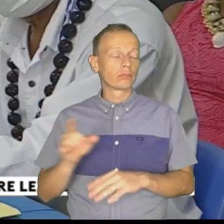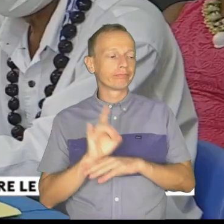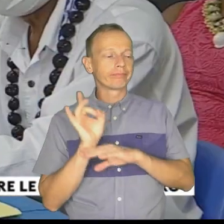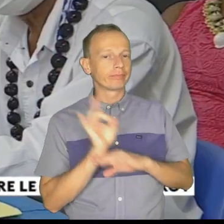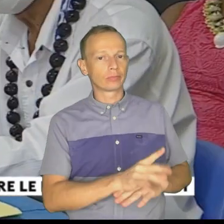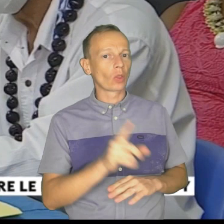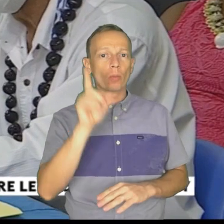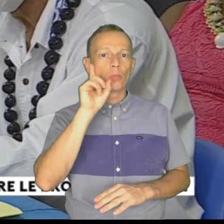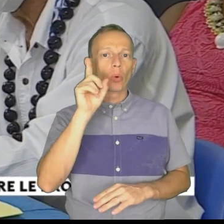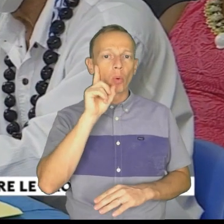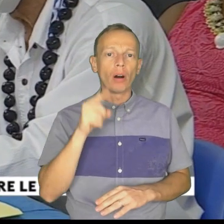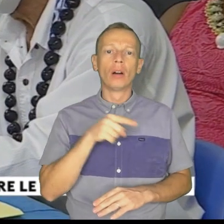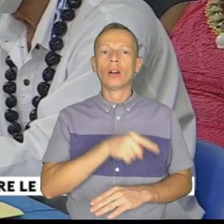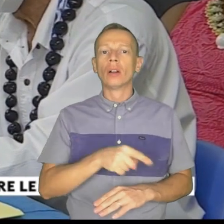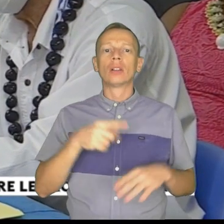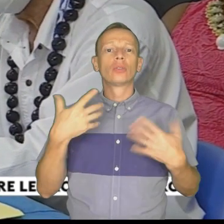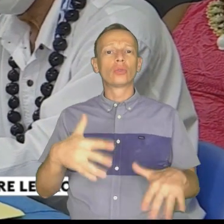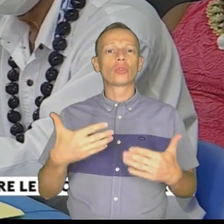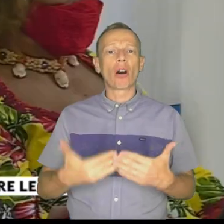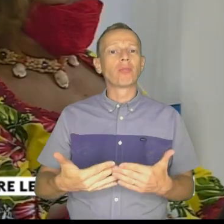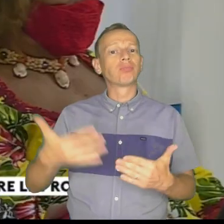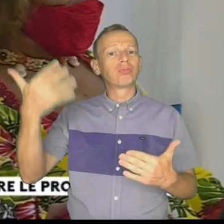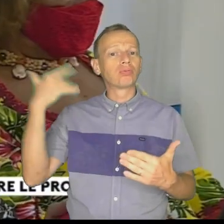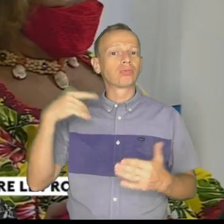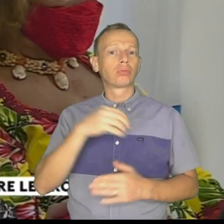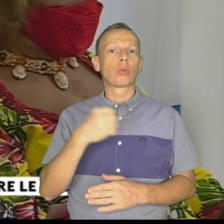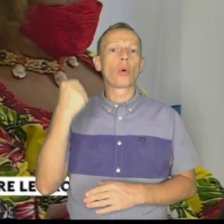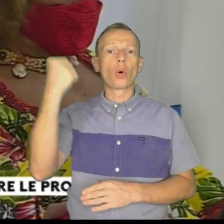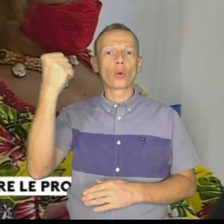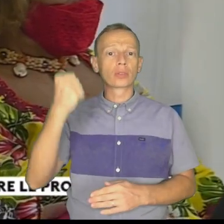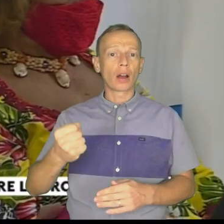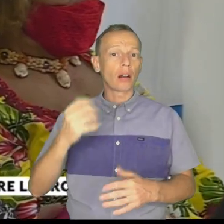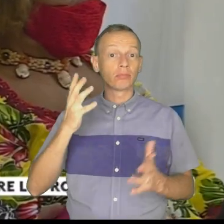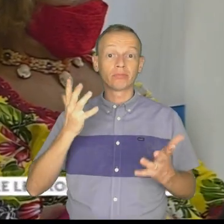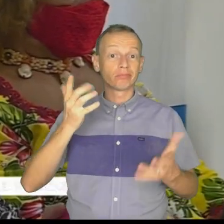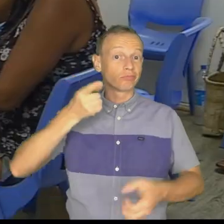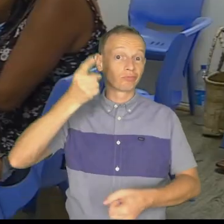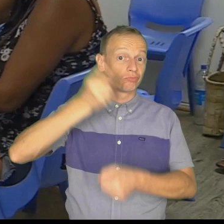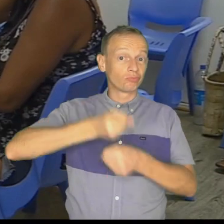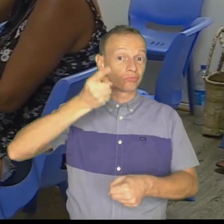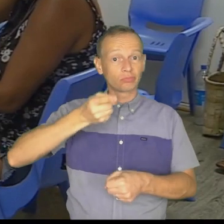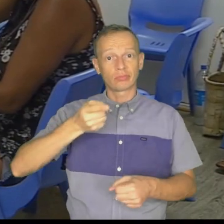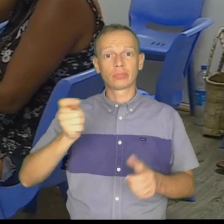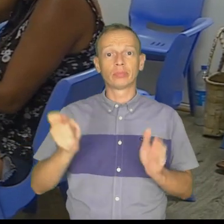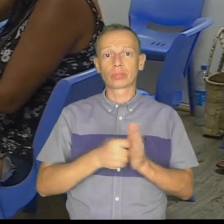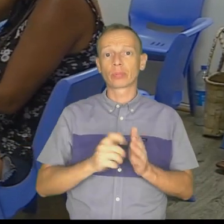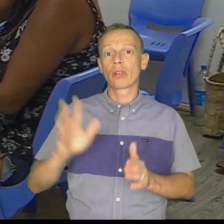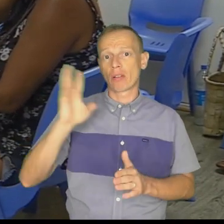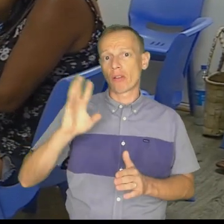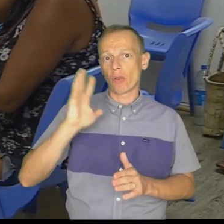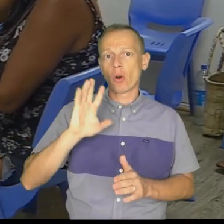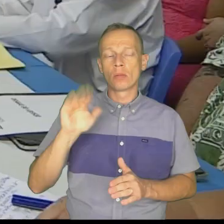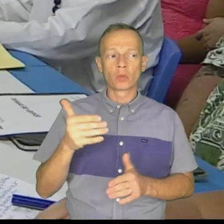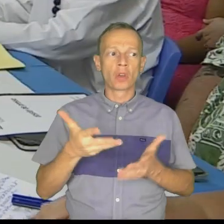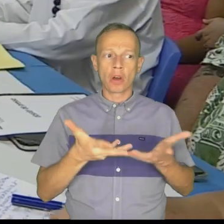faisant l'objet d'une enquête pénale ou d'une instruction judiciaire, ce qui n'est pas le cas pour Oscar Temarou, qui avait déjà été condamné en